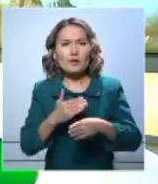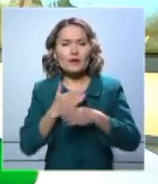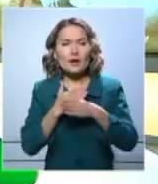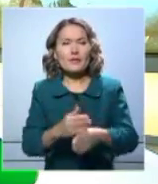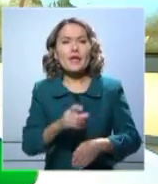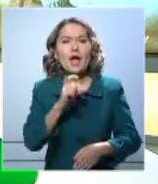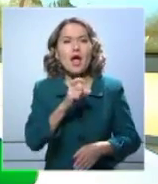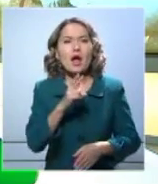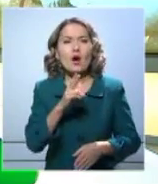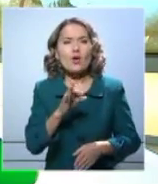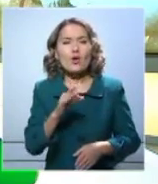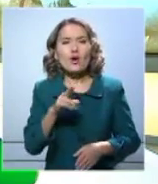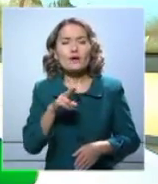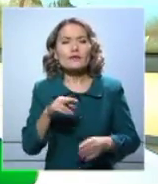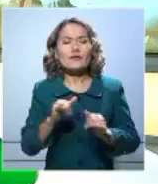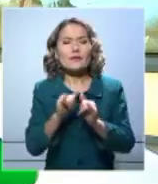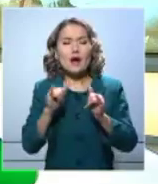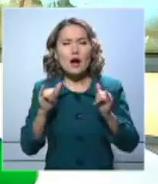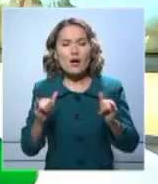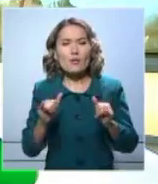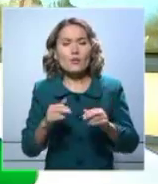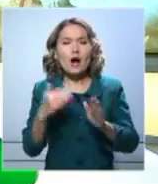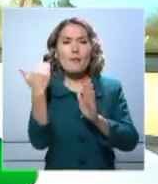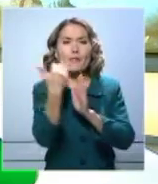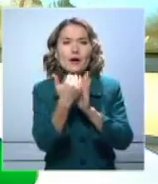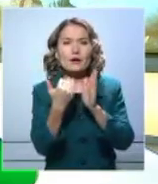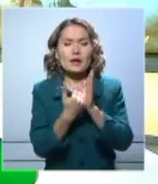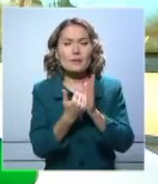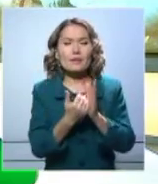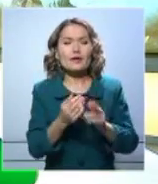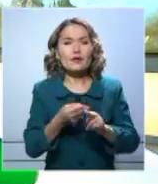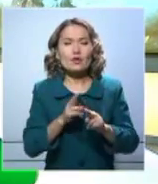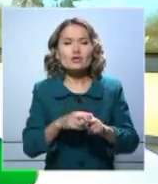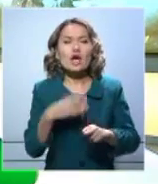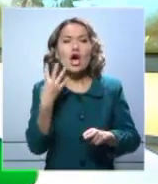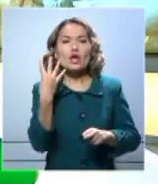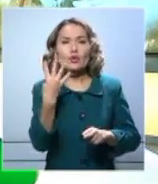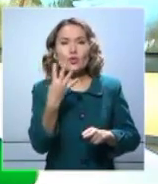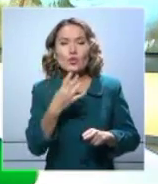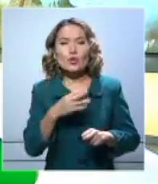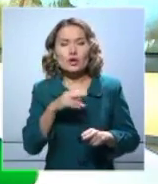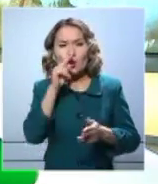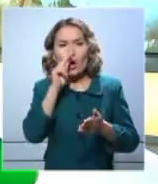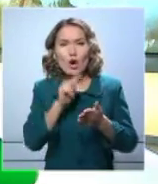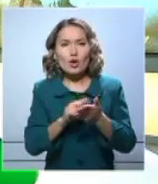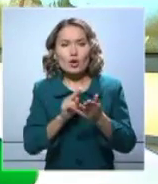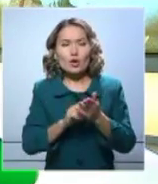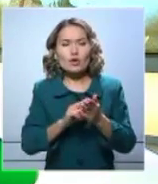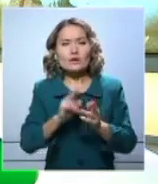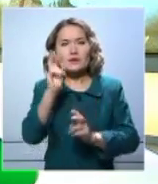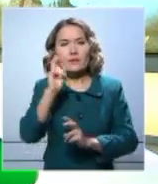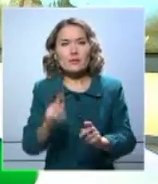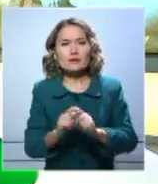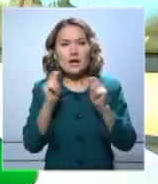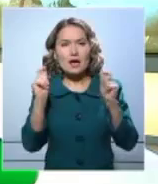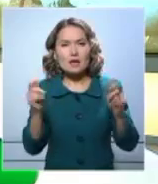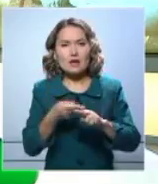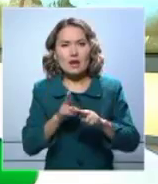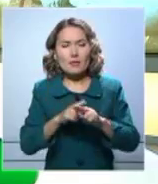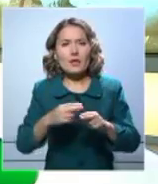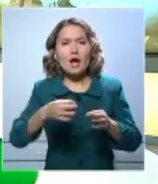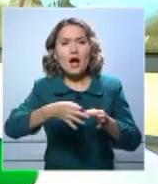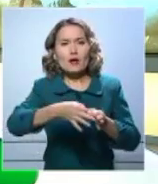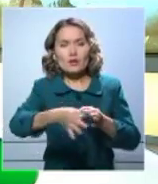Экодаму бағдарламасы аясында Қазалы ауданында шағын 4 құс фермасы ашылыпты. Оның барлығы ерекше қорғалатын аймақтар маңындағы